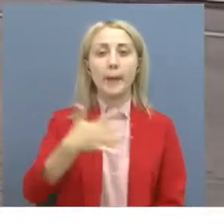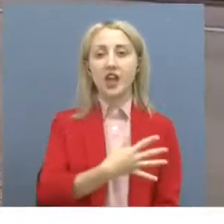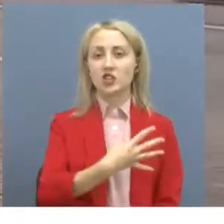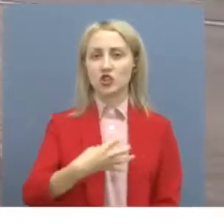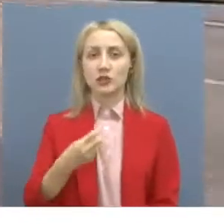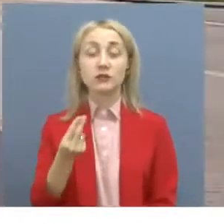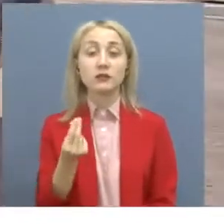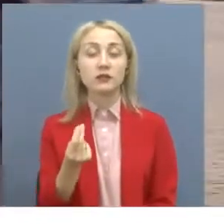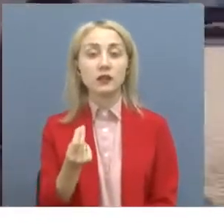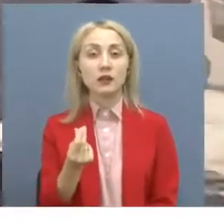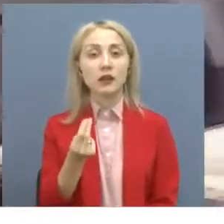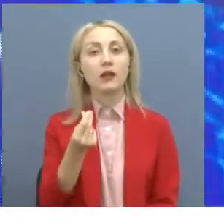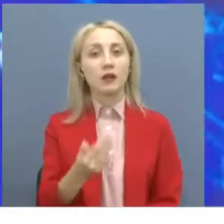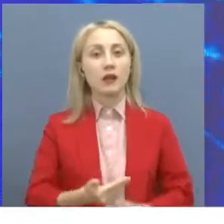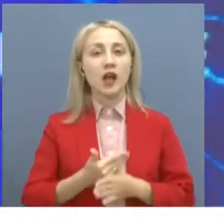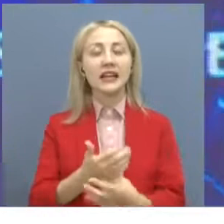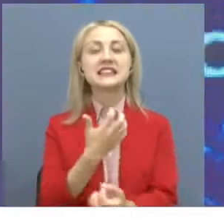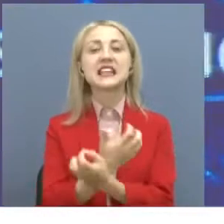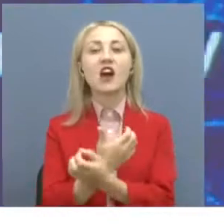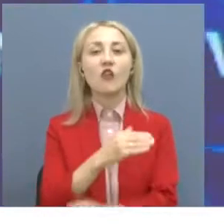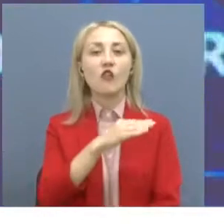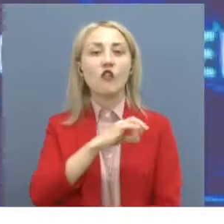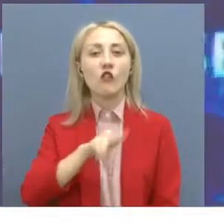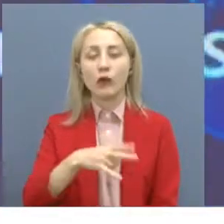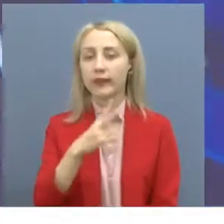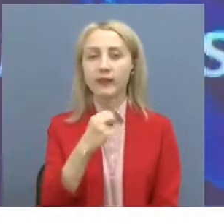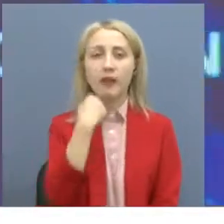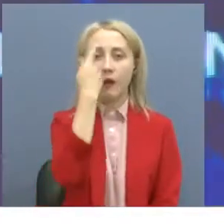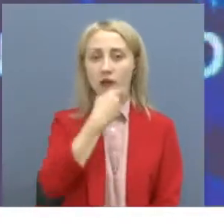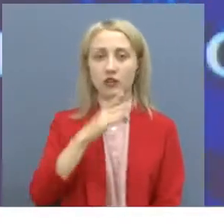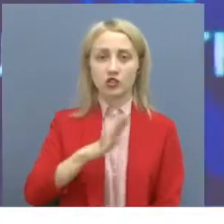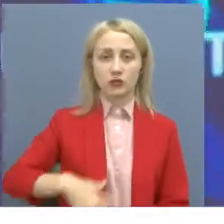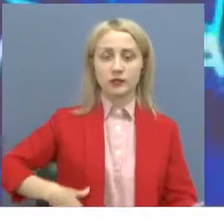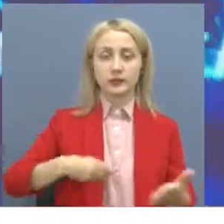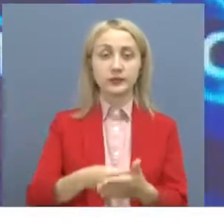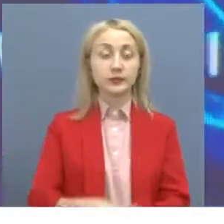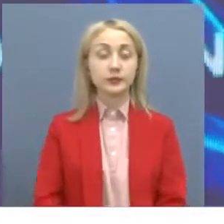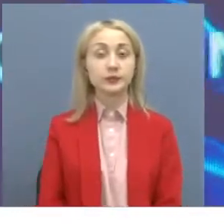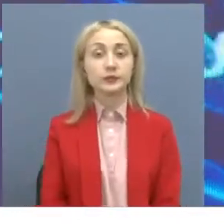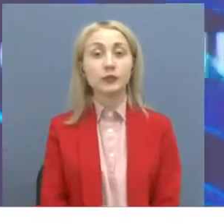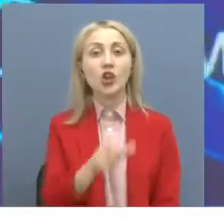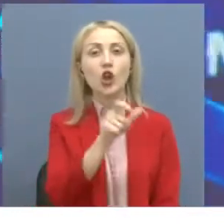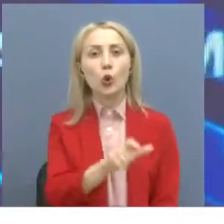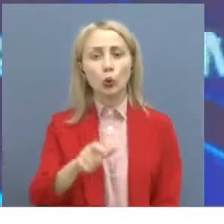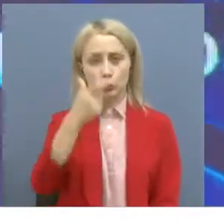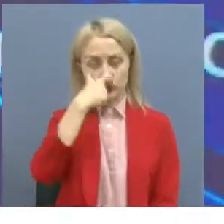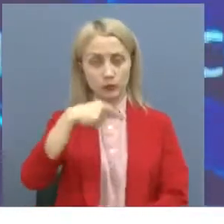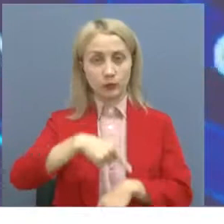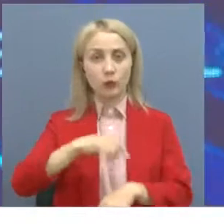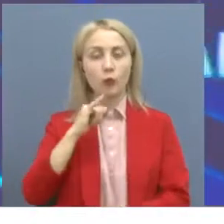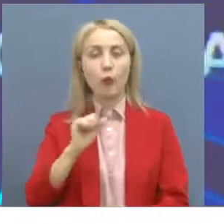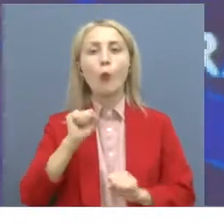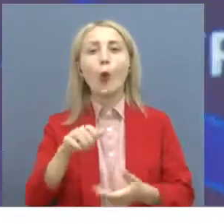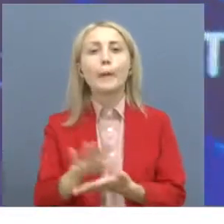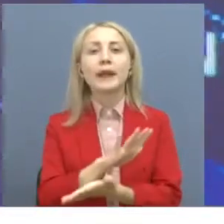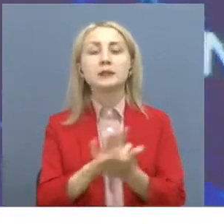емес, сақтандыру қорынан төленеді. При вызове мобильных групп. Ауру белгілері бар адамдар мобильді бригаданы немесе жедел жәрдемді